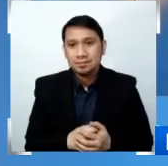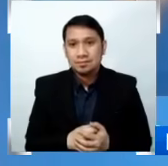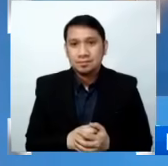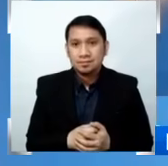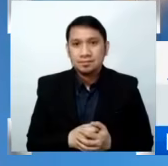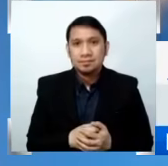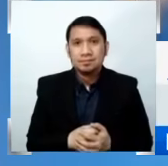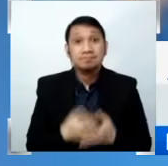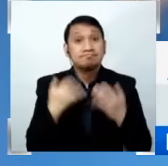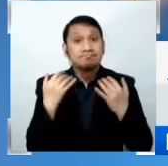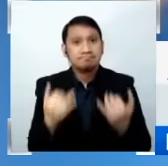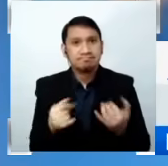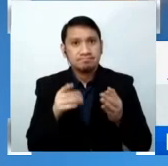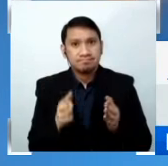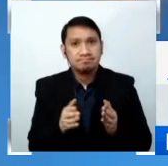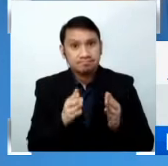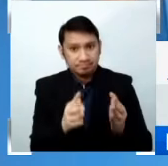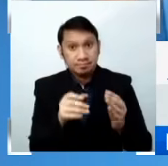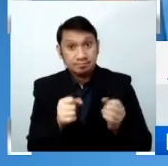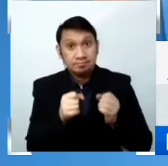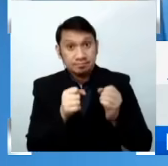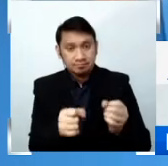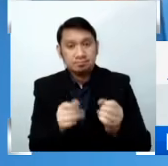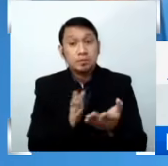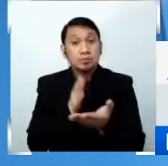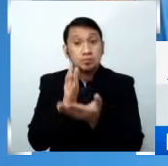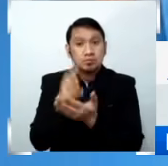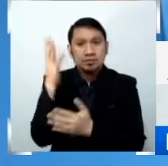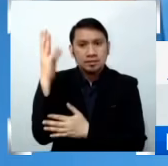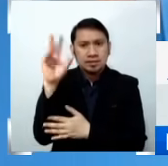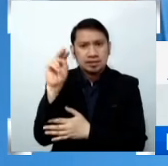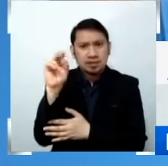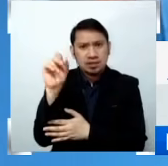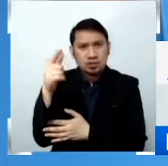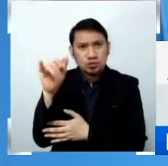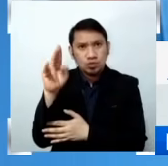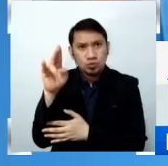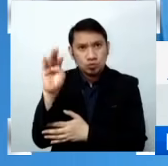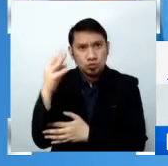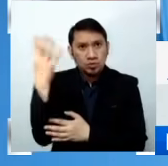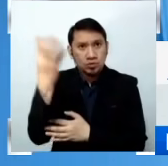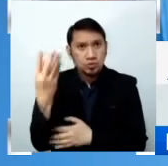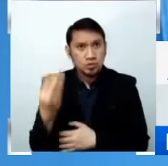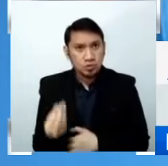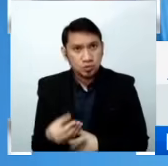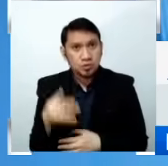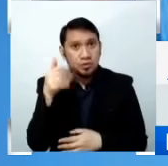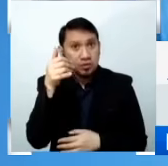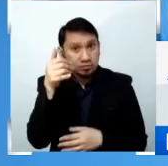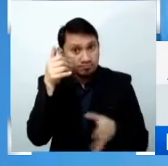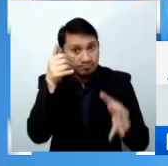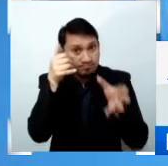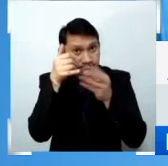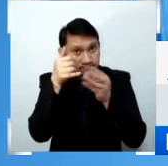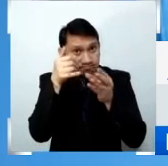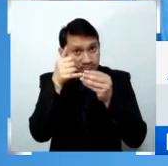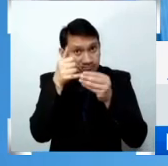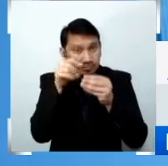Sa kalsada papuntang Nasugbu, Batangas, nahulikam ang 22-wheeler habang nasa kabilang lane ang isang